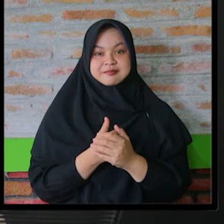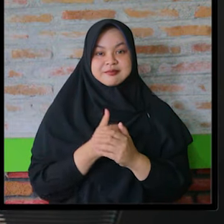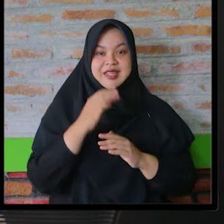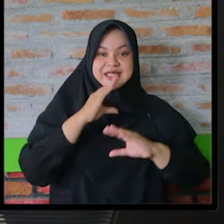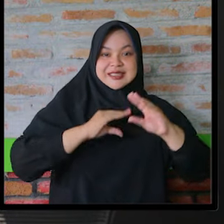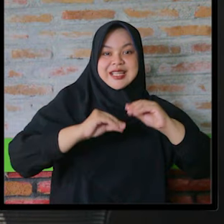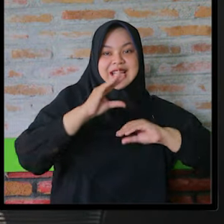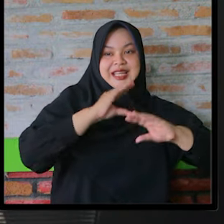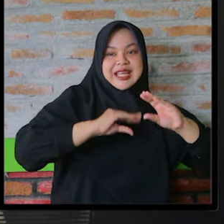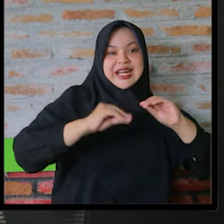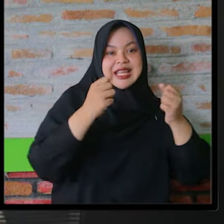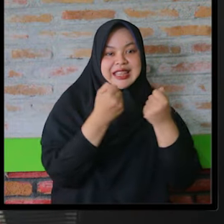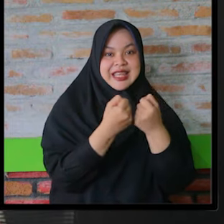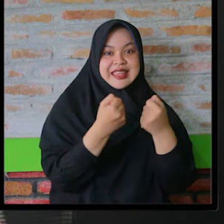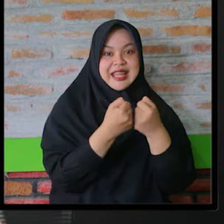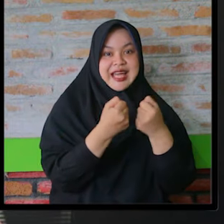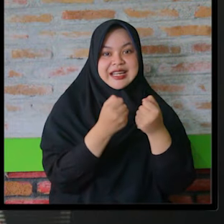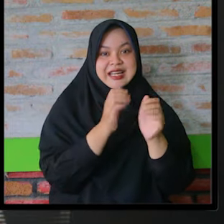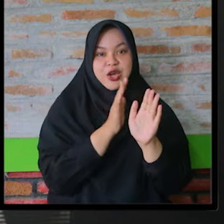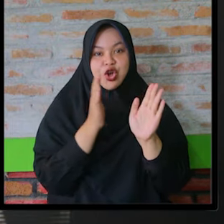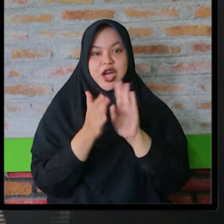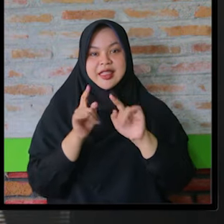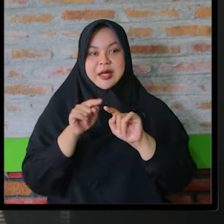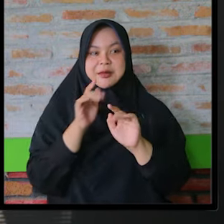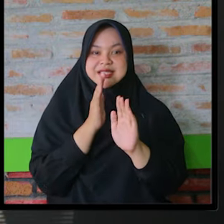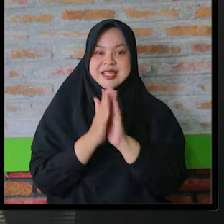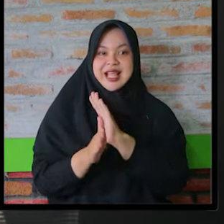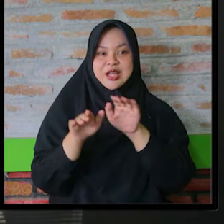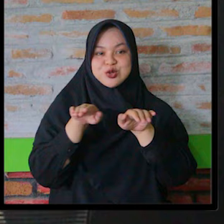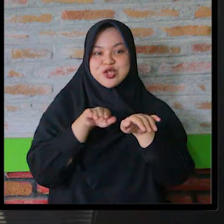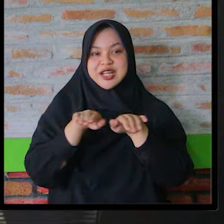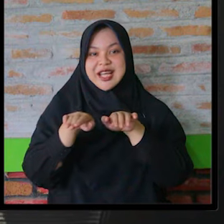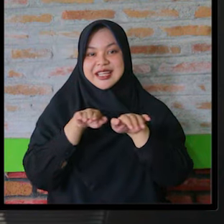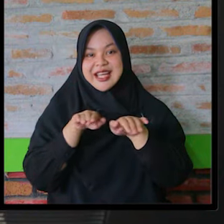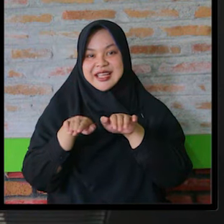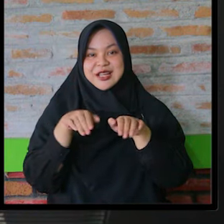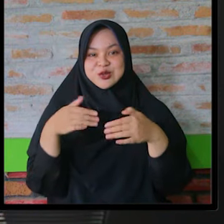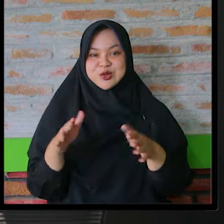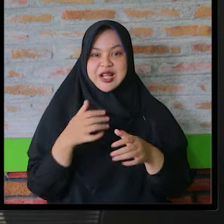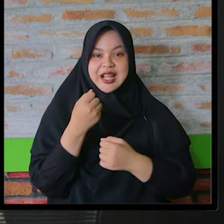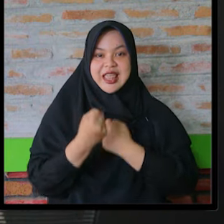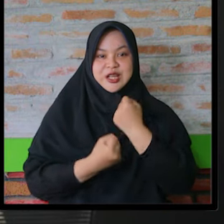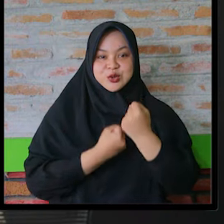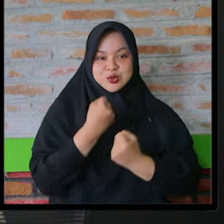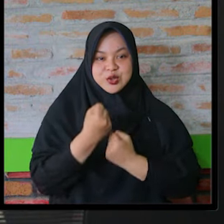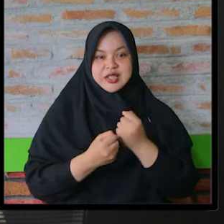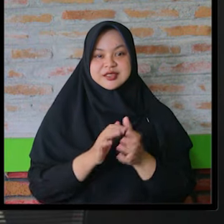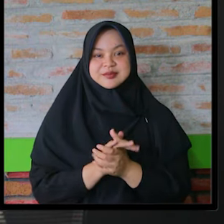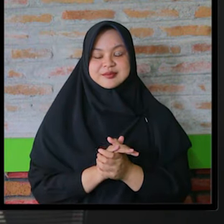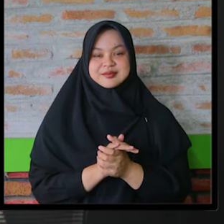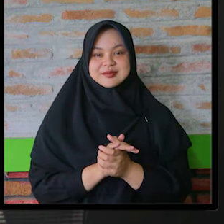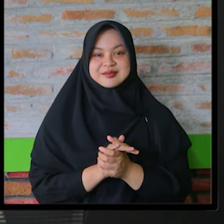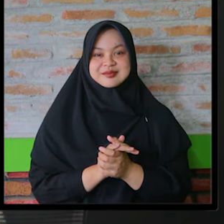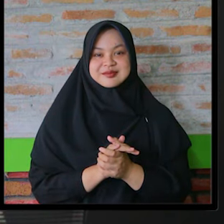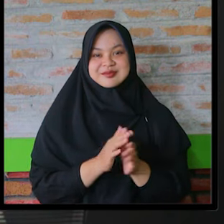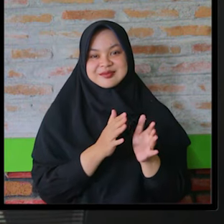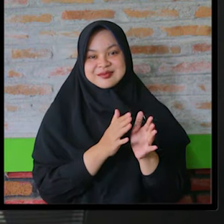berbagai tantangan yang dihadapi tapi juga sekaligus strategi-strategi yang sudah dilakukan ya Bu ya Nah